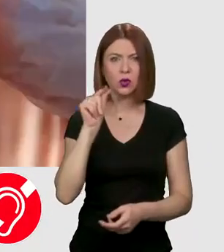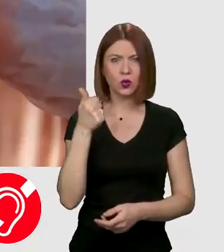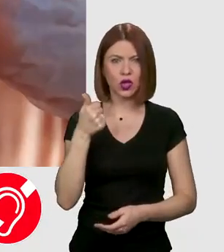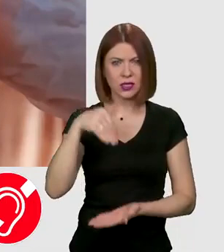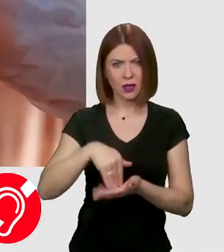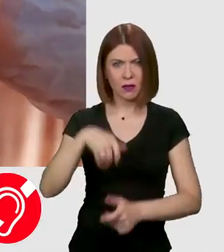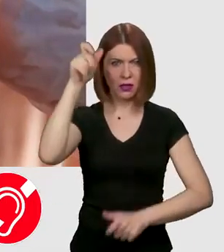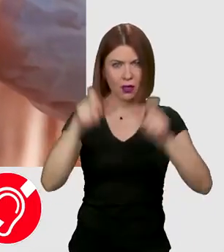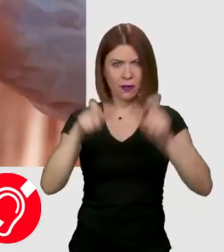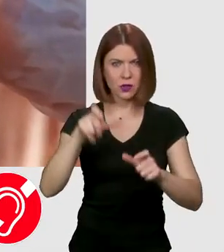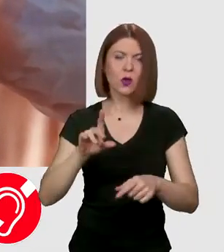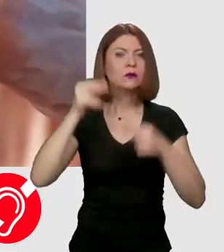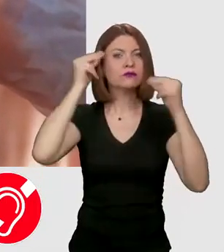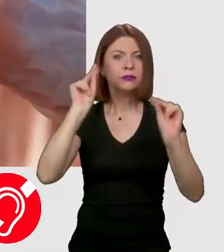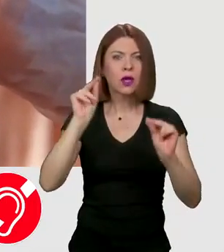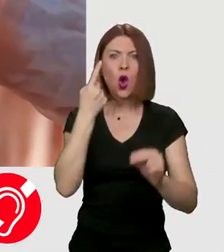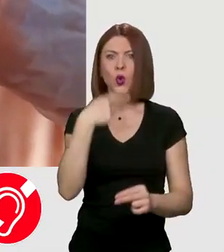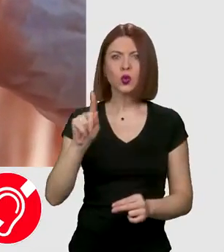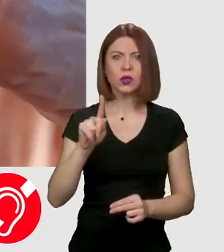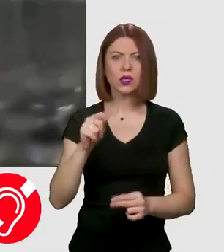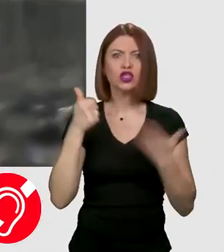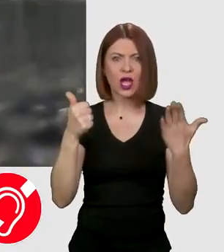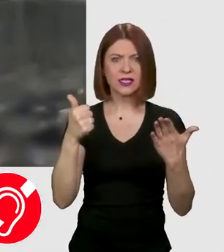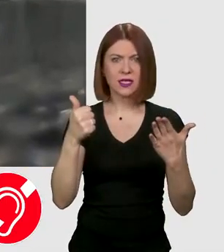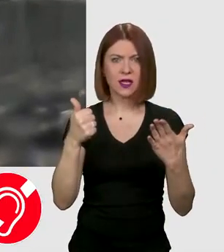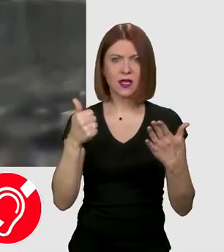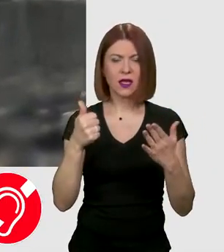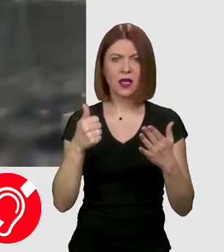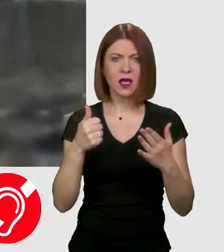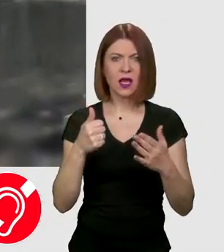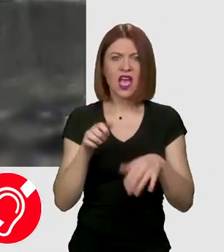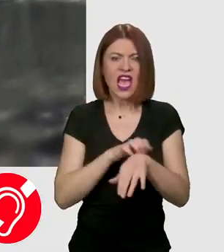26.000 de oameni și s-au reportat 106 reacții adverse.